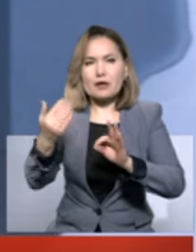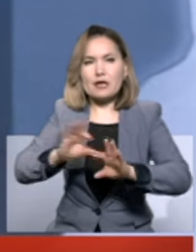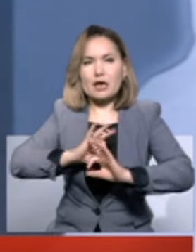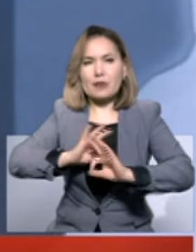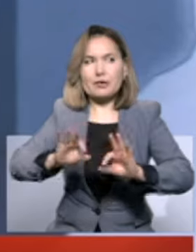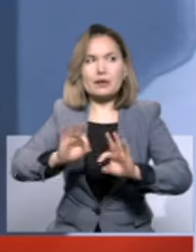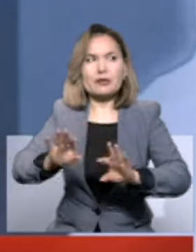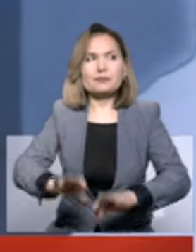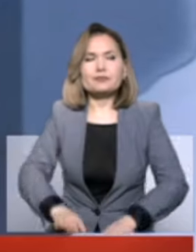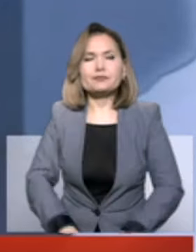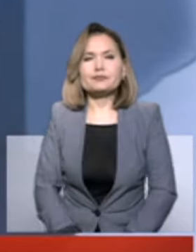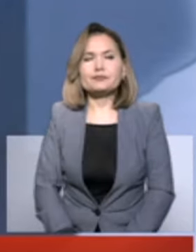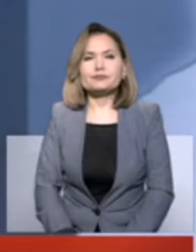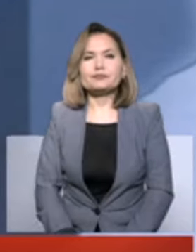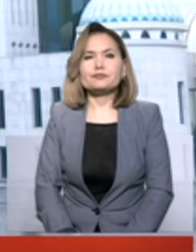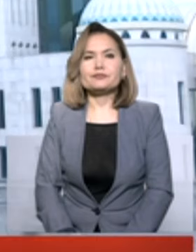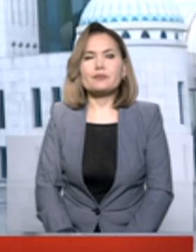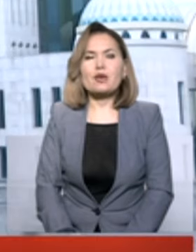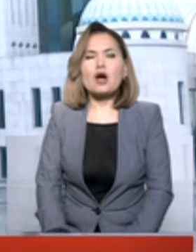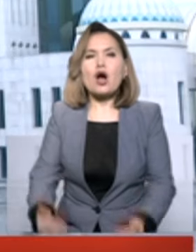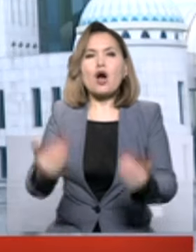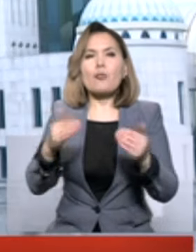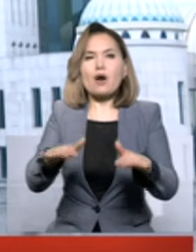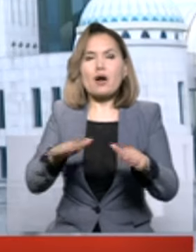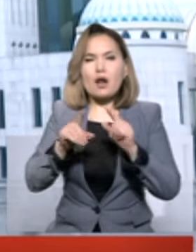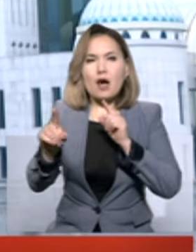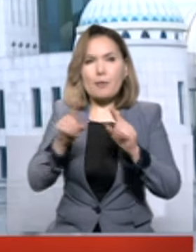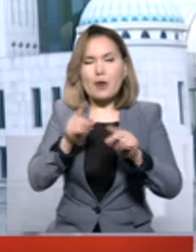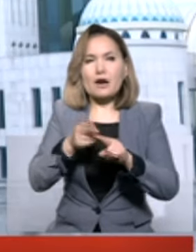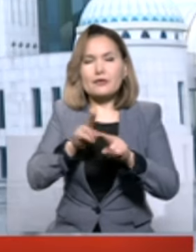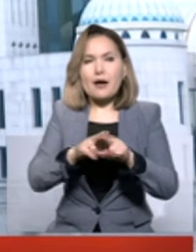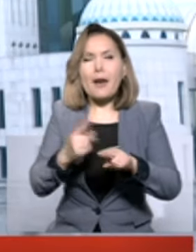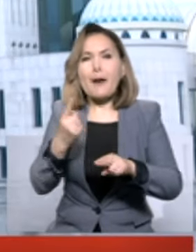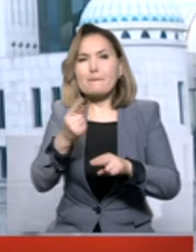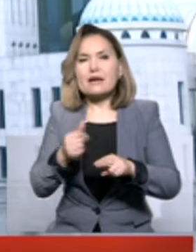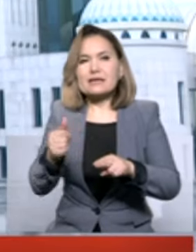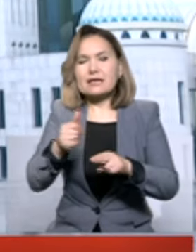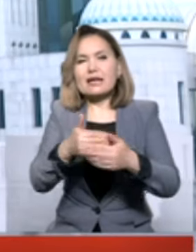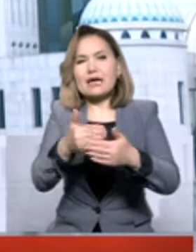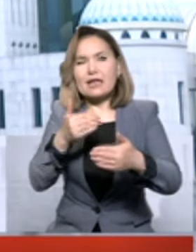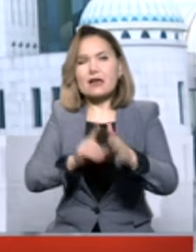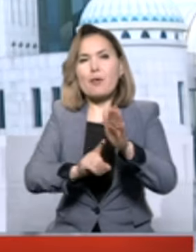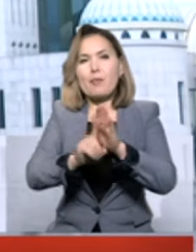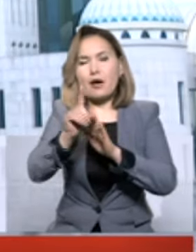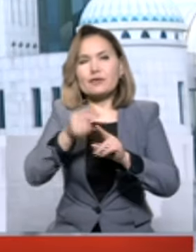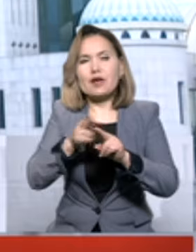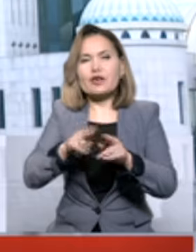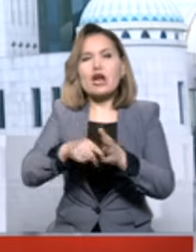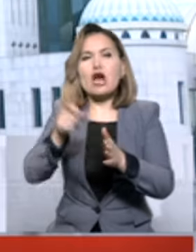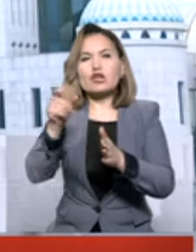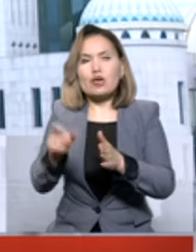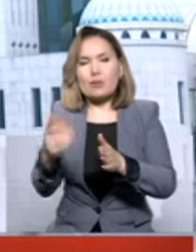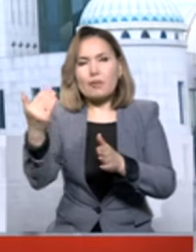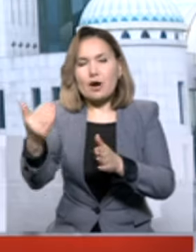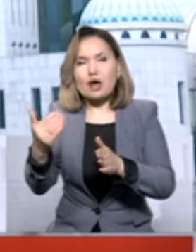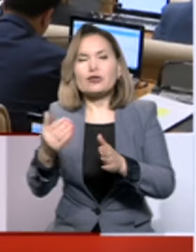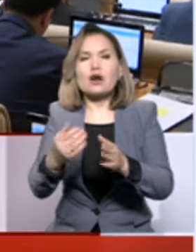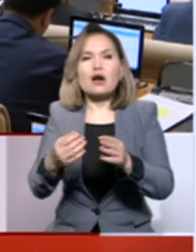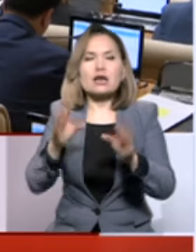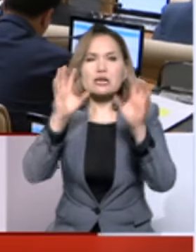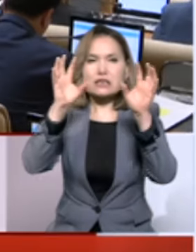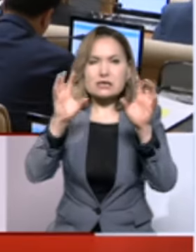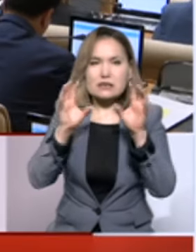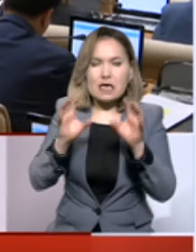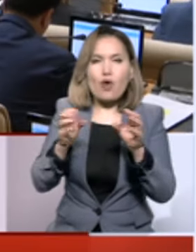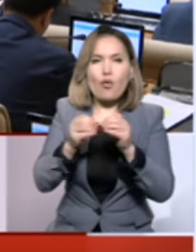Тілектес тарқатады. Бүгін мәжіліс отырысы әдеттегіден бір сағатқа ерте басталып, депутаттар оннан астам заң жобасын қарады.